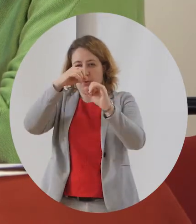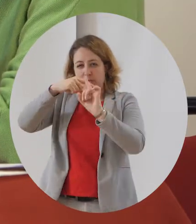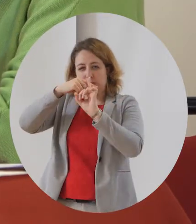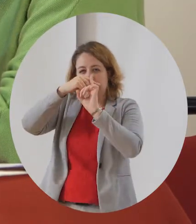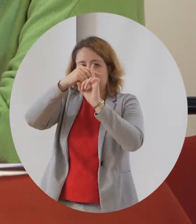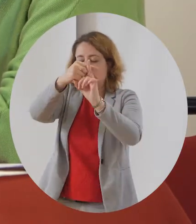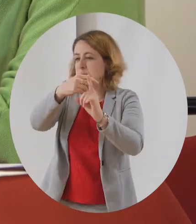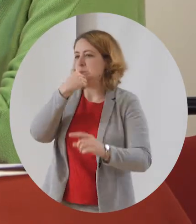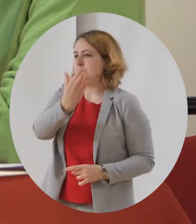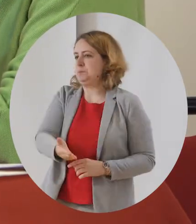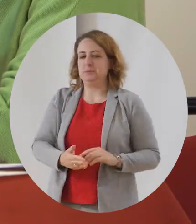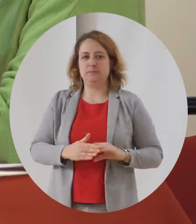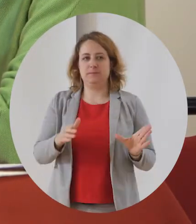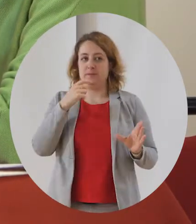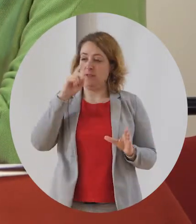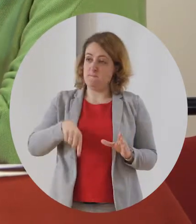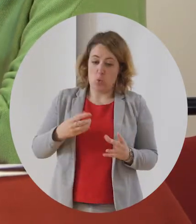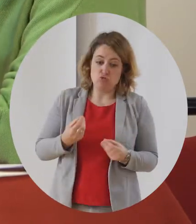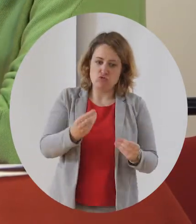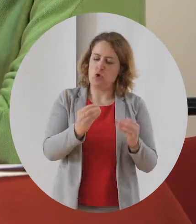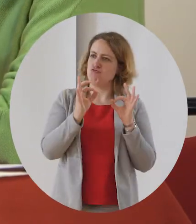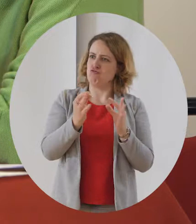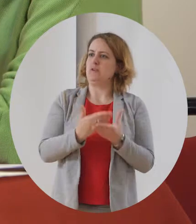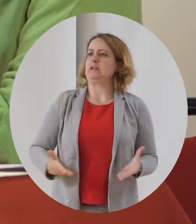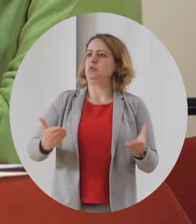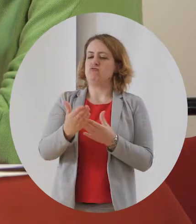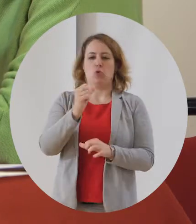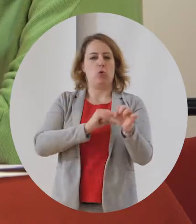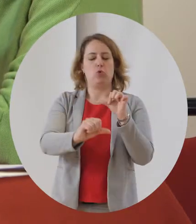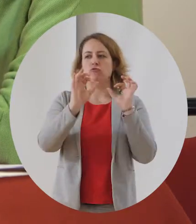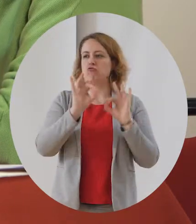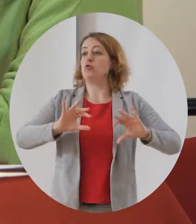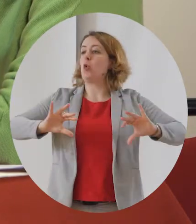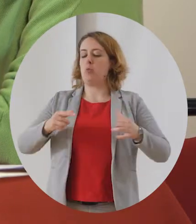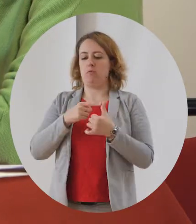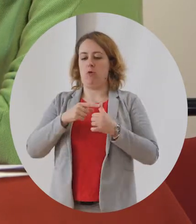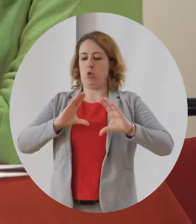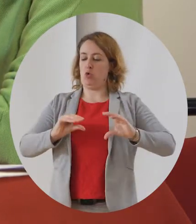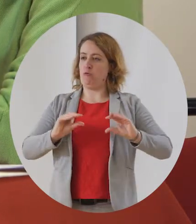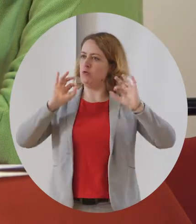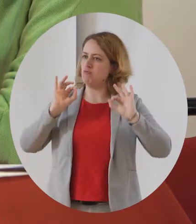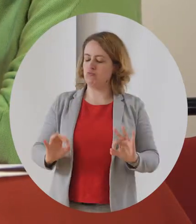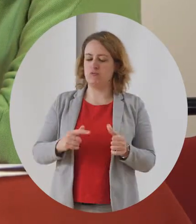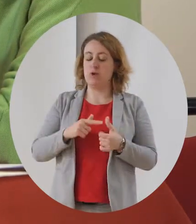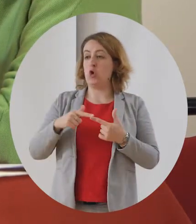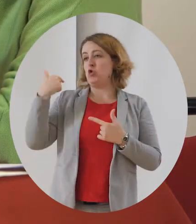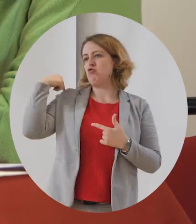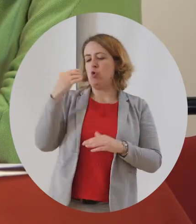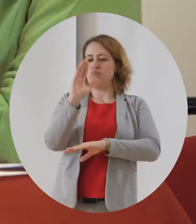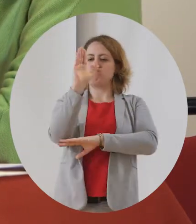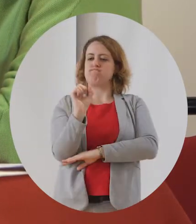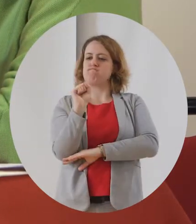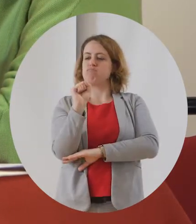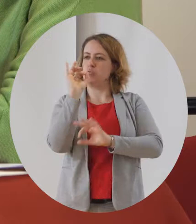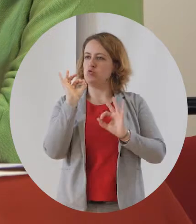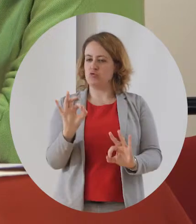focale, il faut qu'il soit en condition de pouvoir le faire. C'est-à-dire d'être bien installé, d'avoir le dos calé, comme on